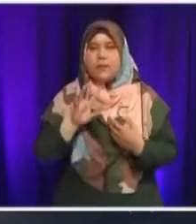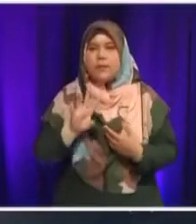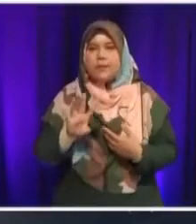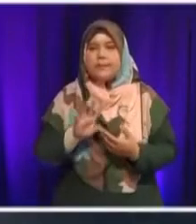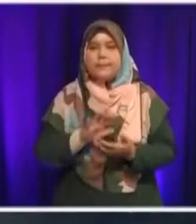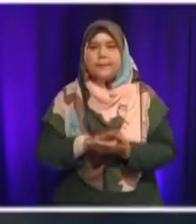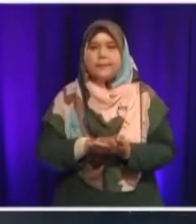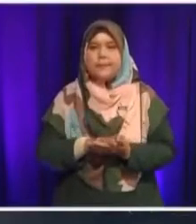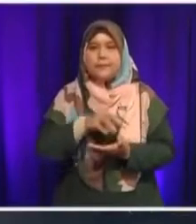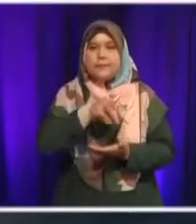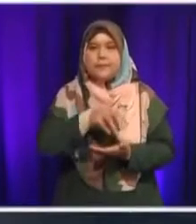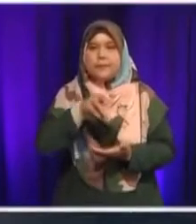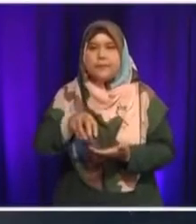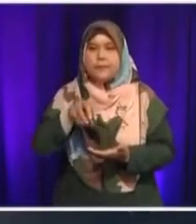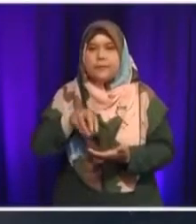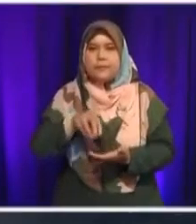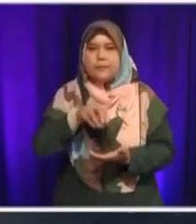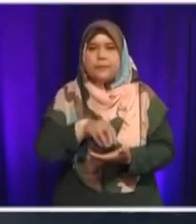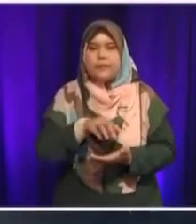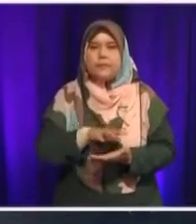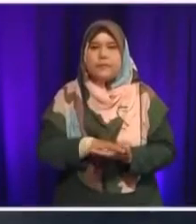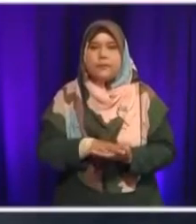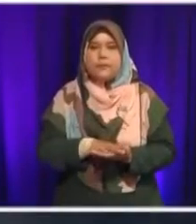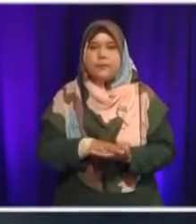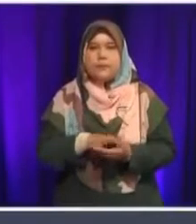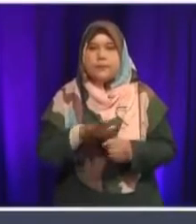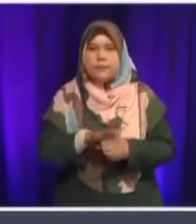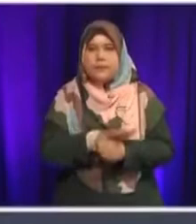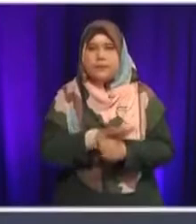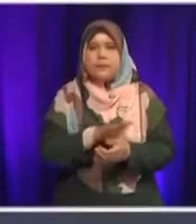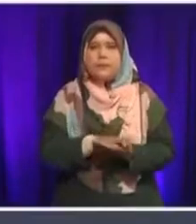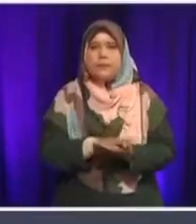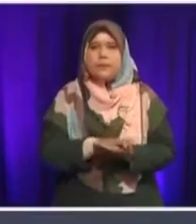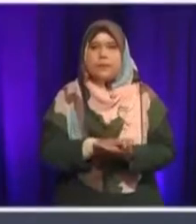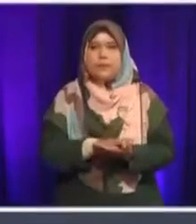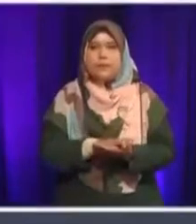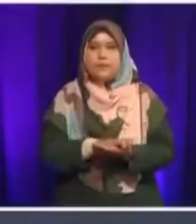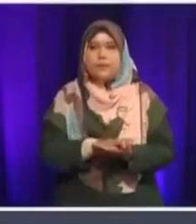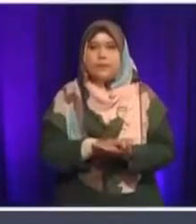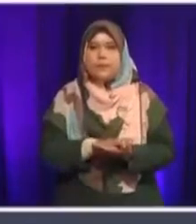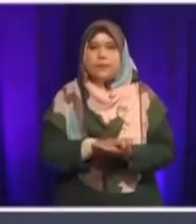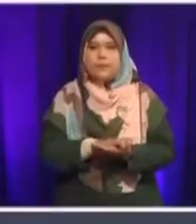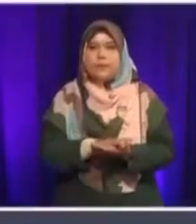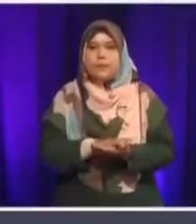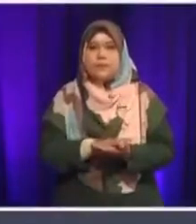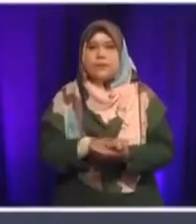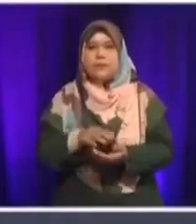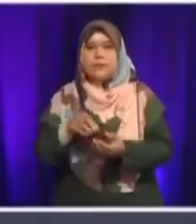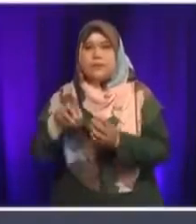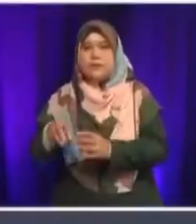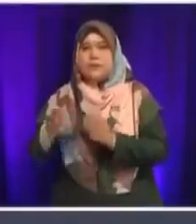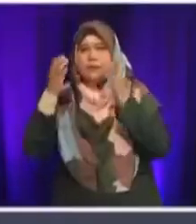ruang itu kita penuhkan penuhkan semua kisah itu akan penuhkan lagi satu kota